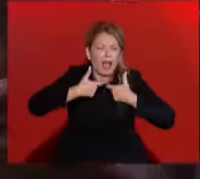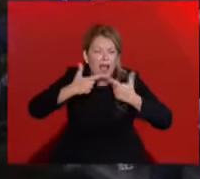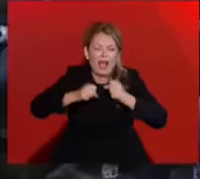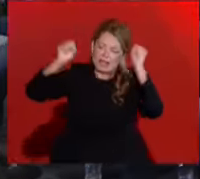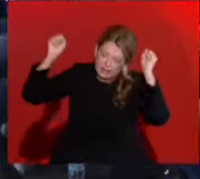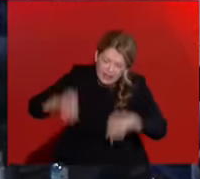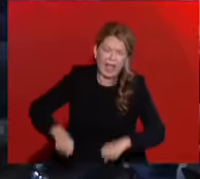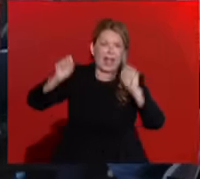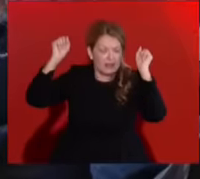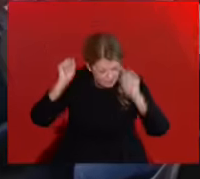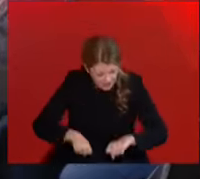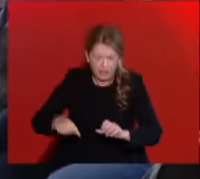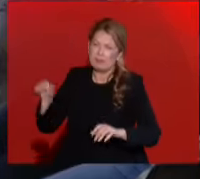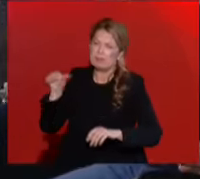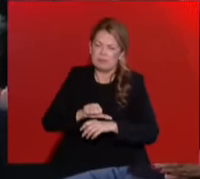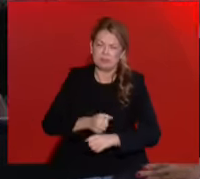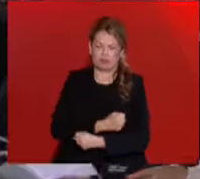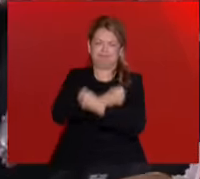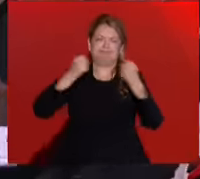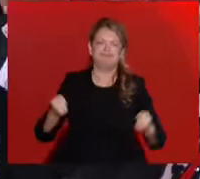αποφασιστικότητα ναι.